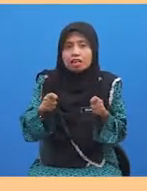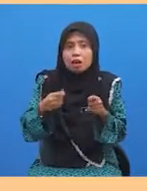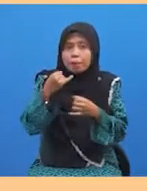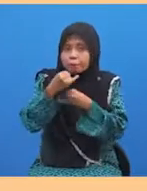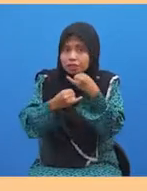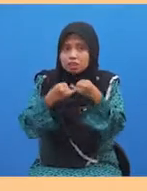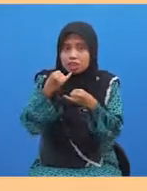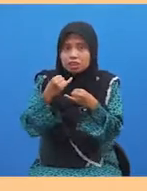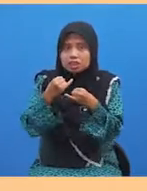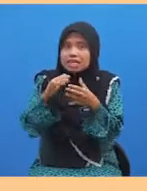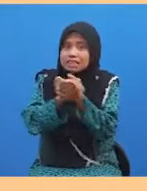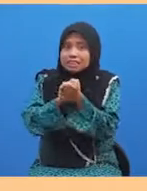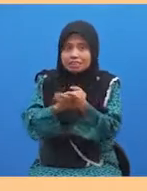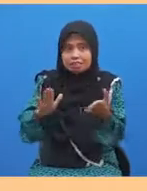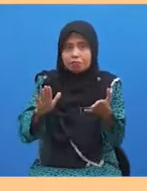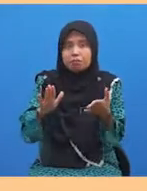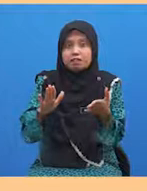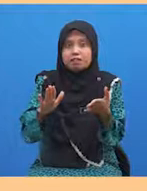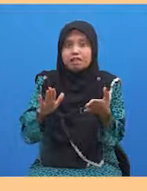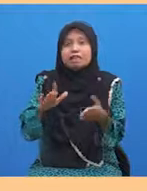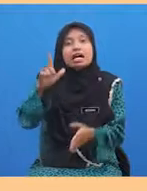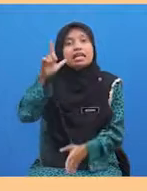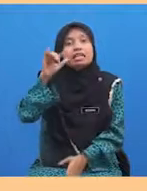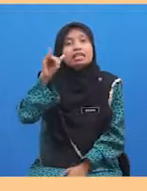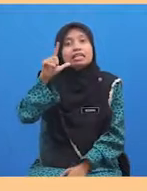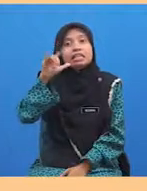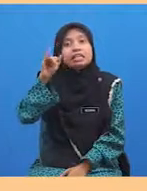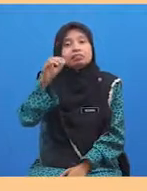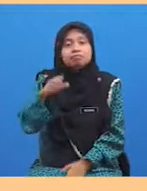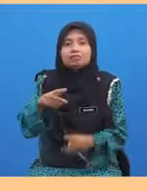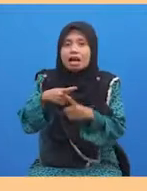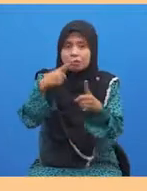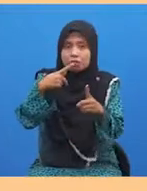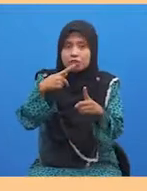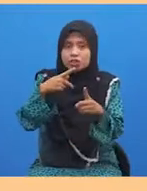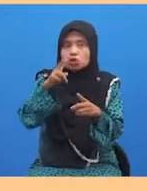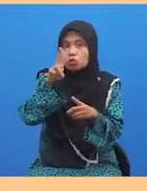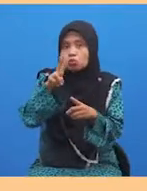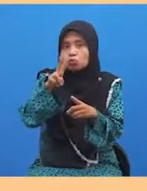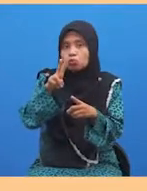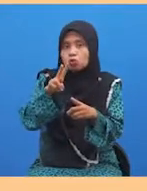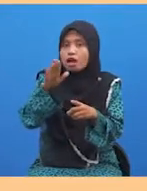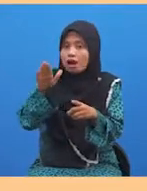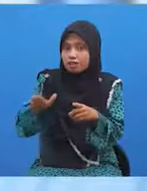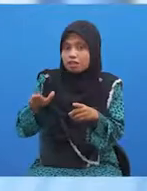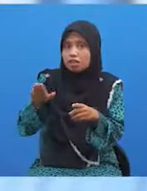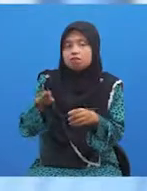berjaya menyelamatkan Lily daripada dua beradik